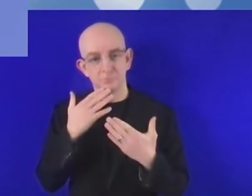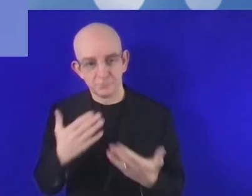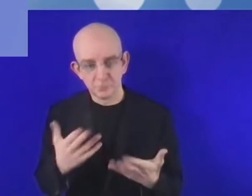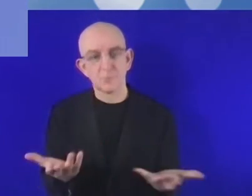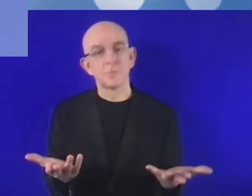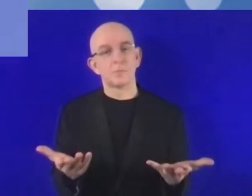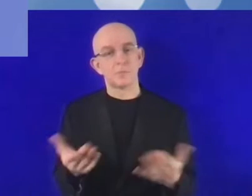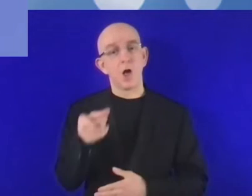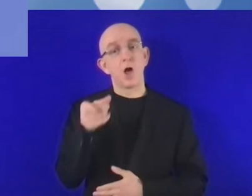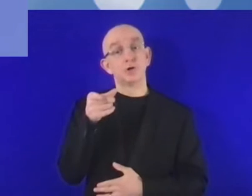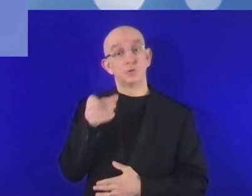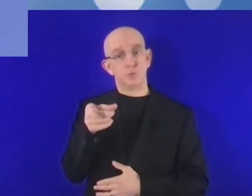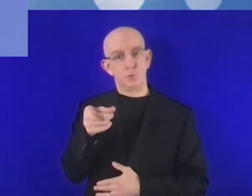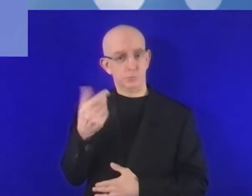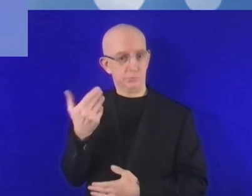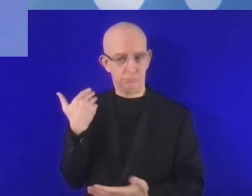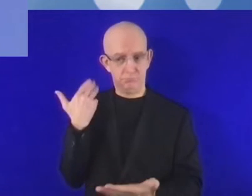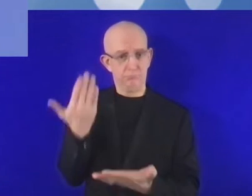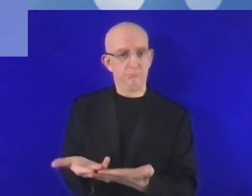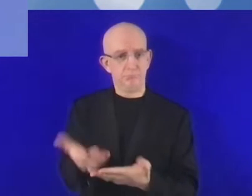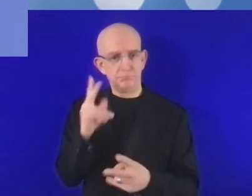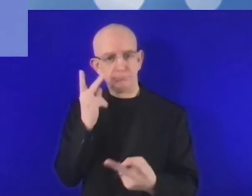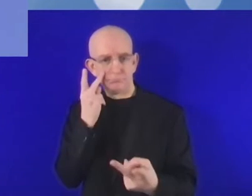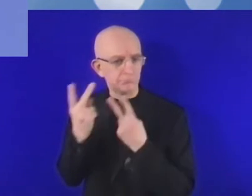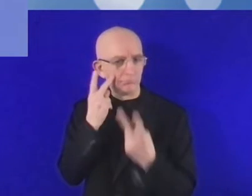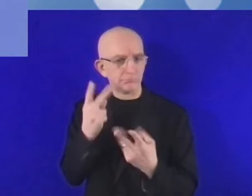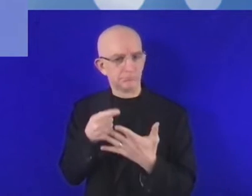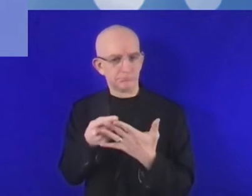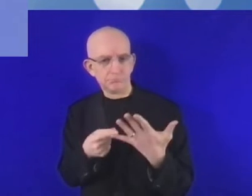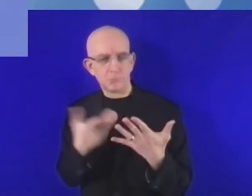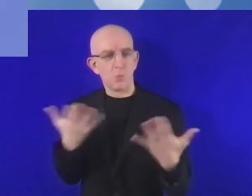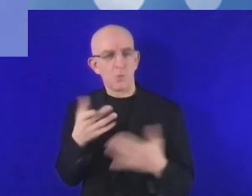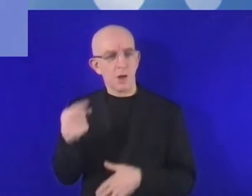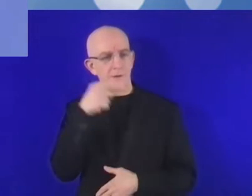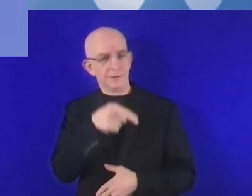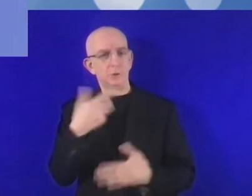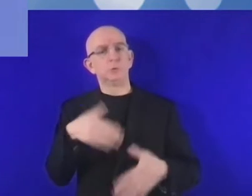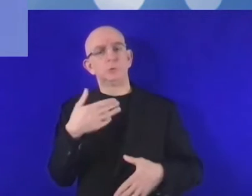Да, опираясь на ваш опыт, какие вызовы